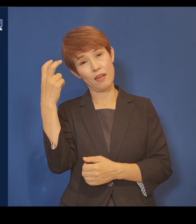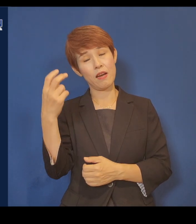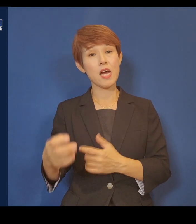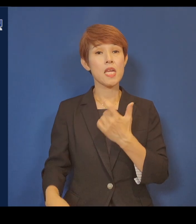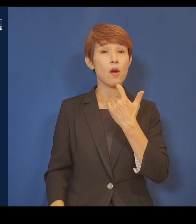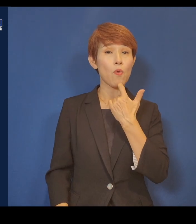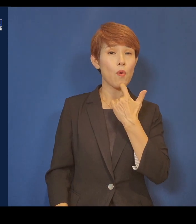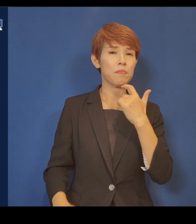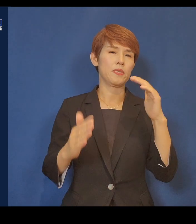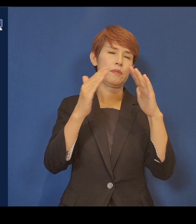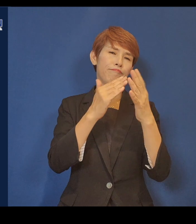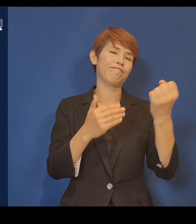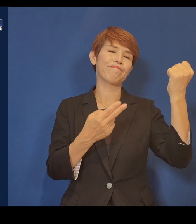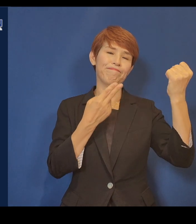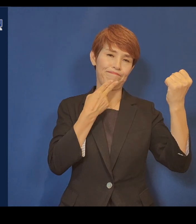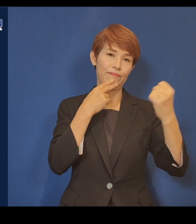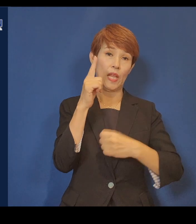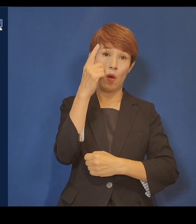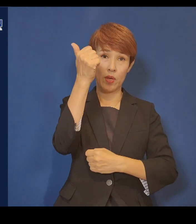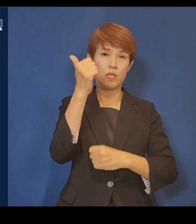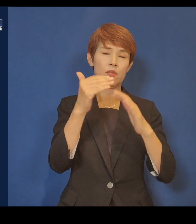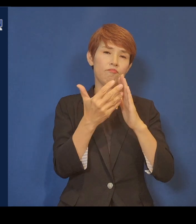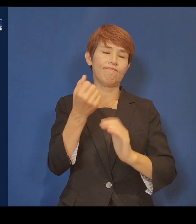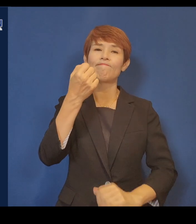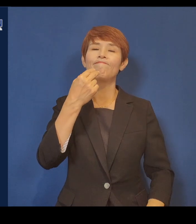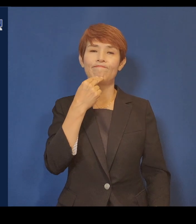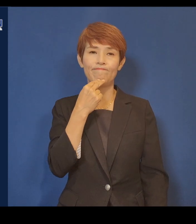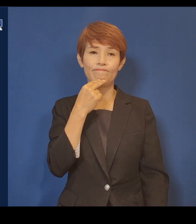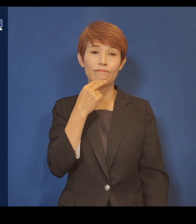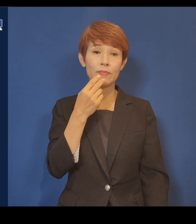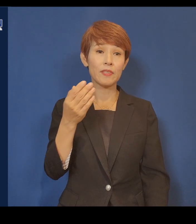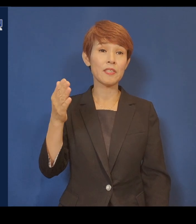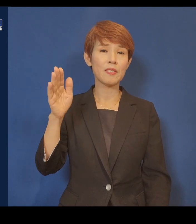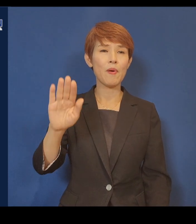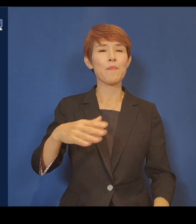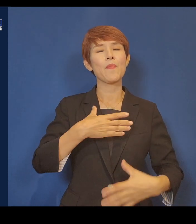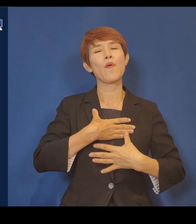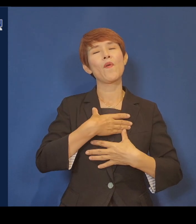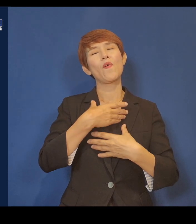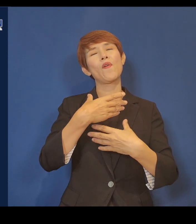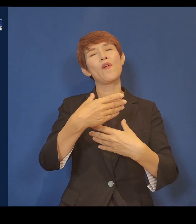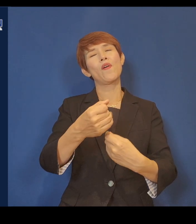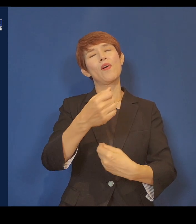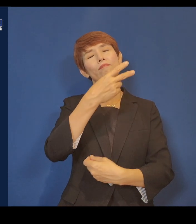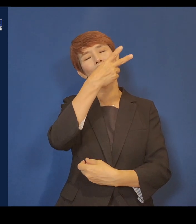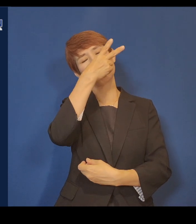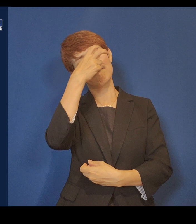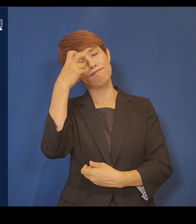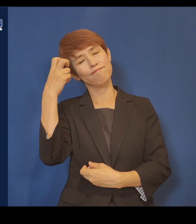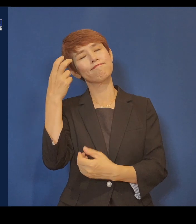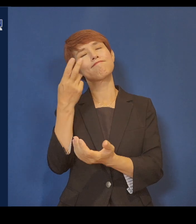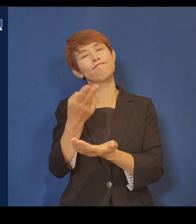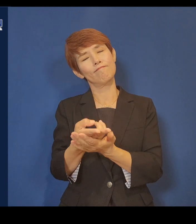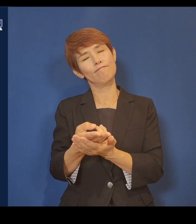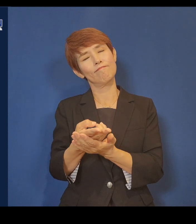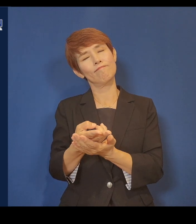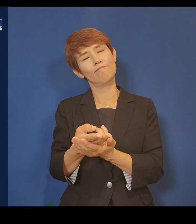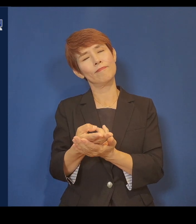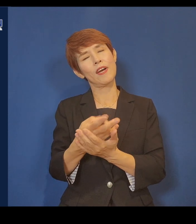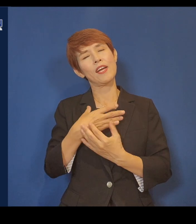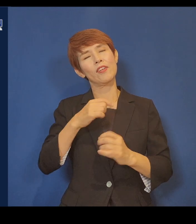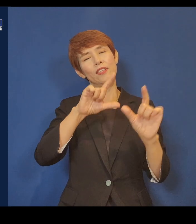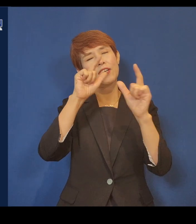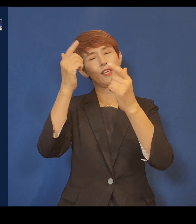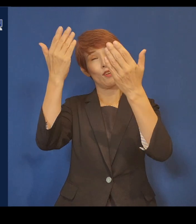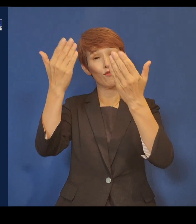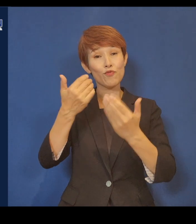야곱도 집이 없었고 다윗도 집이 없었어요. 그럼에도 평안히 눕고 자기도 하리니 나를 안전히